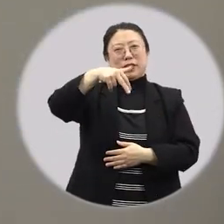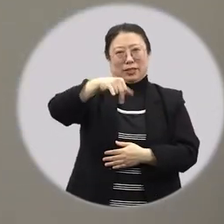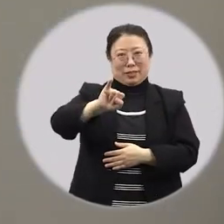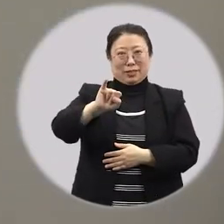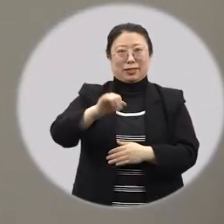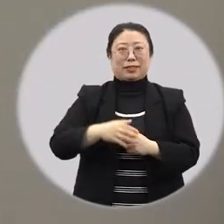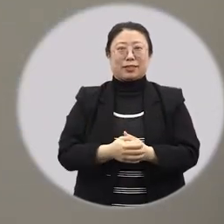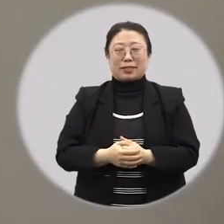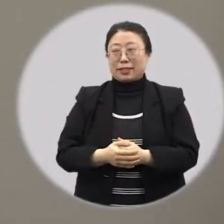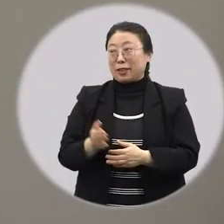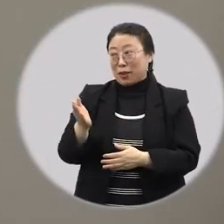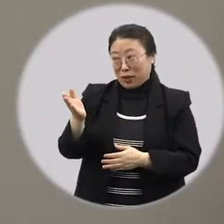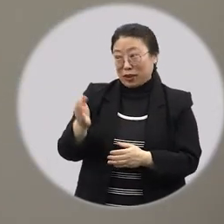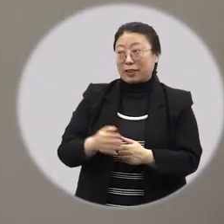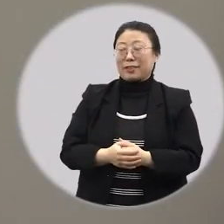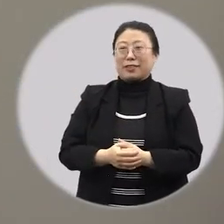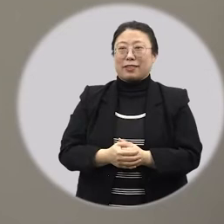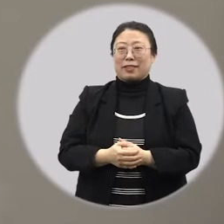동지인데요